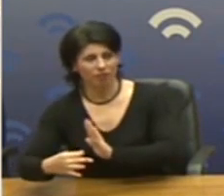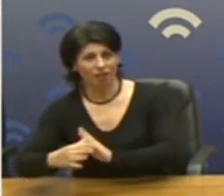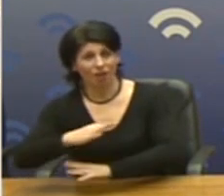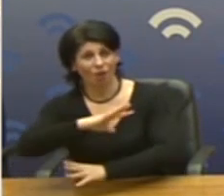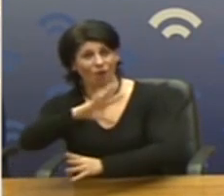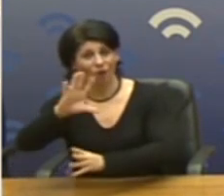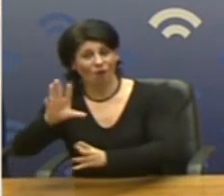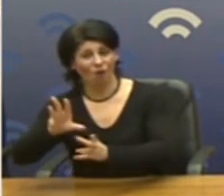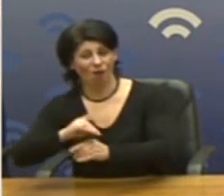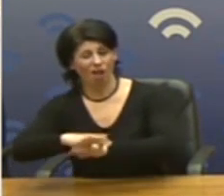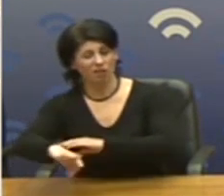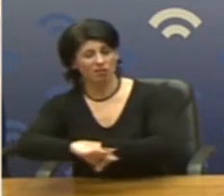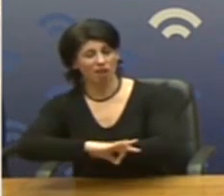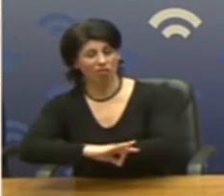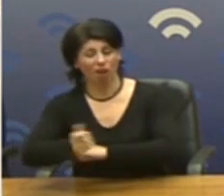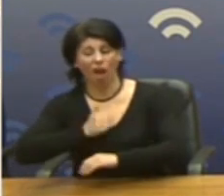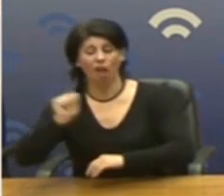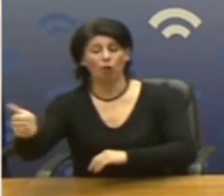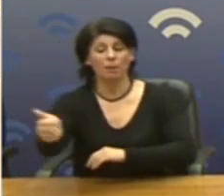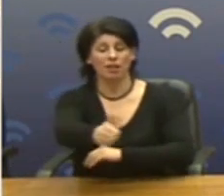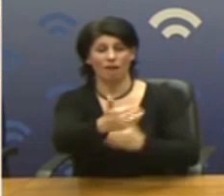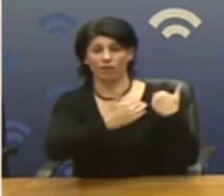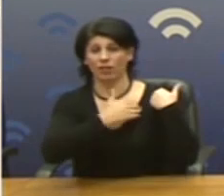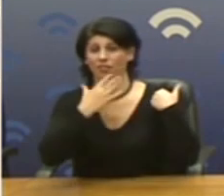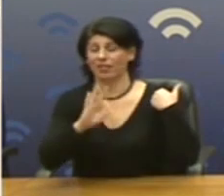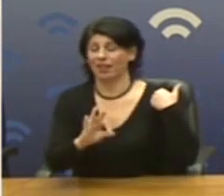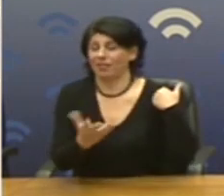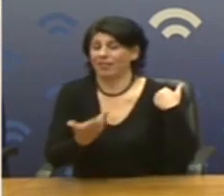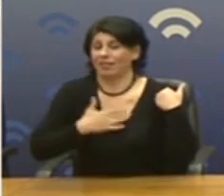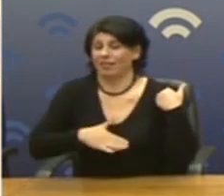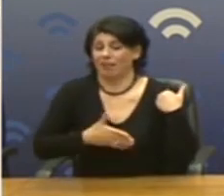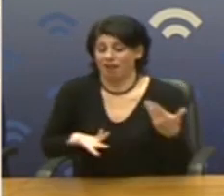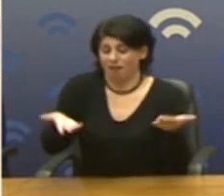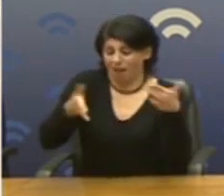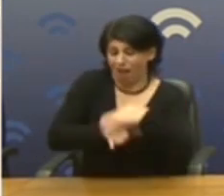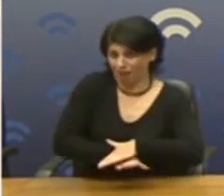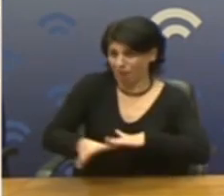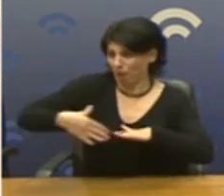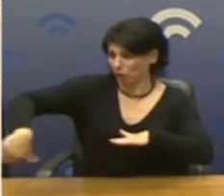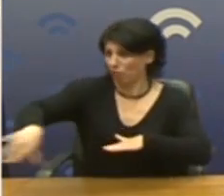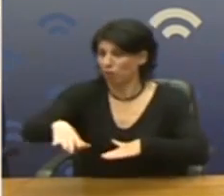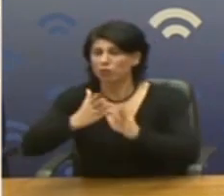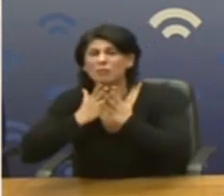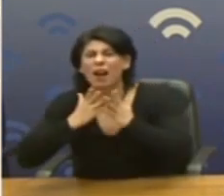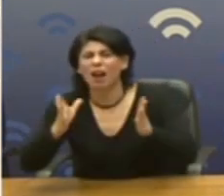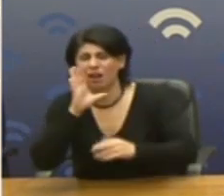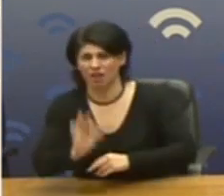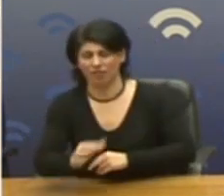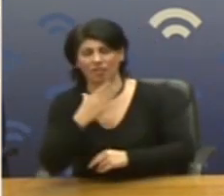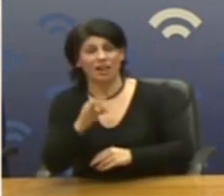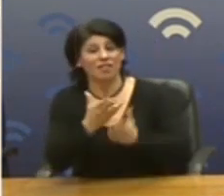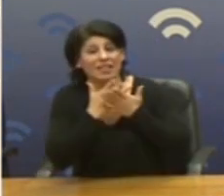ατομική ευθύνη, στόχο περισσότερο έχει να κρύψει από το λαό τη μεγάλη αλήθεια, ακριβώς δηλαδή τις